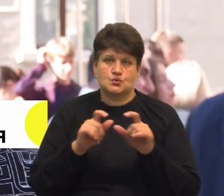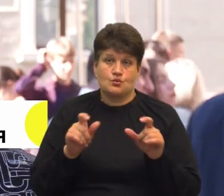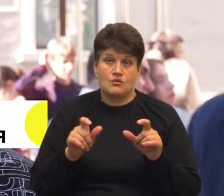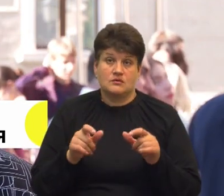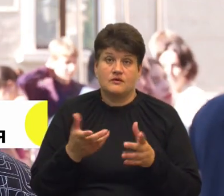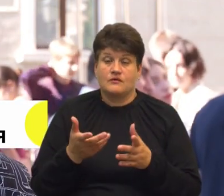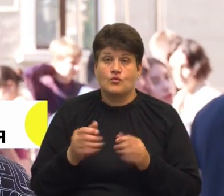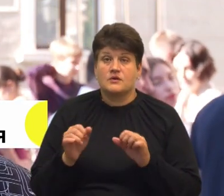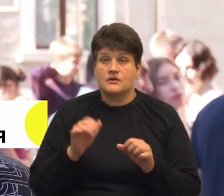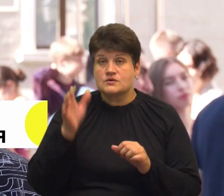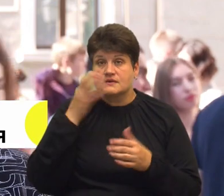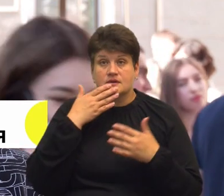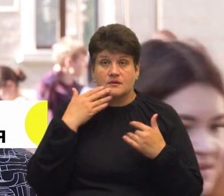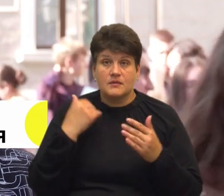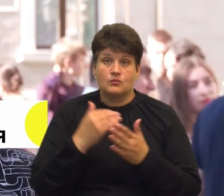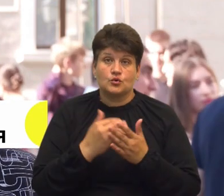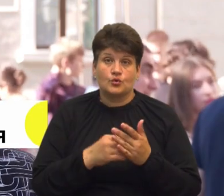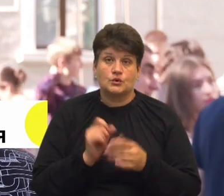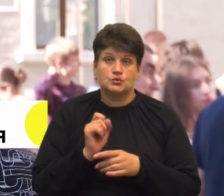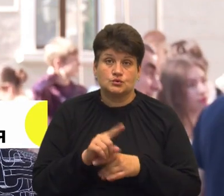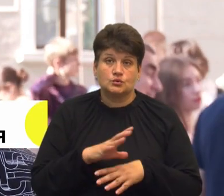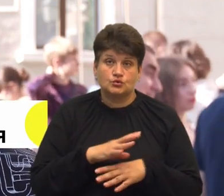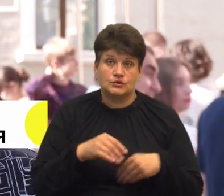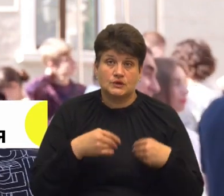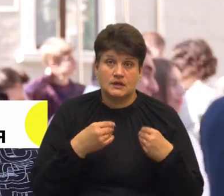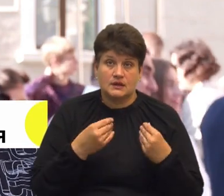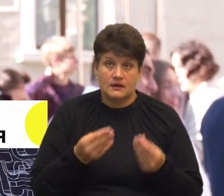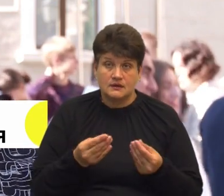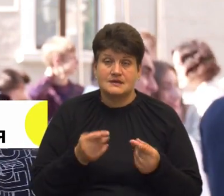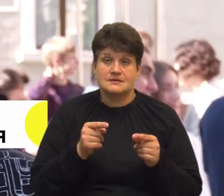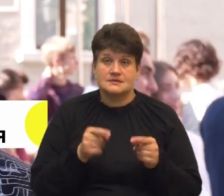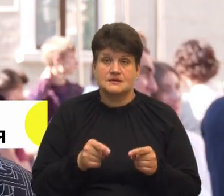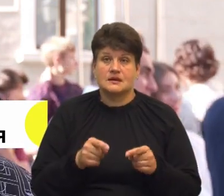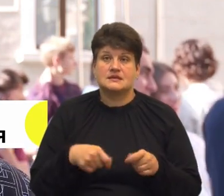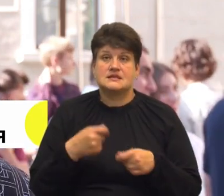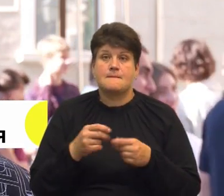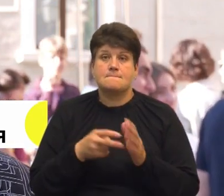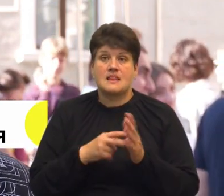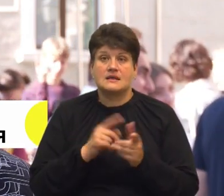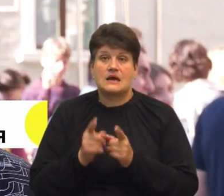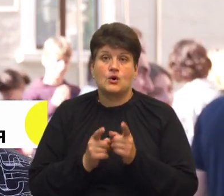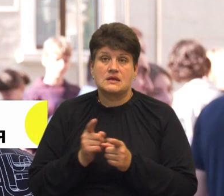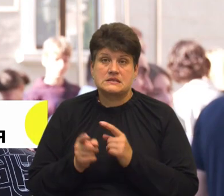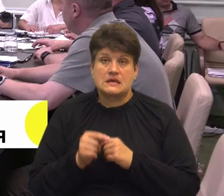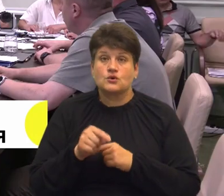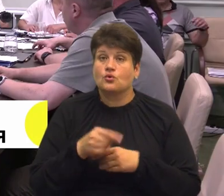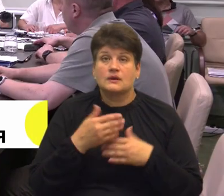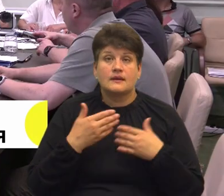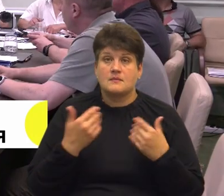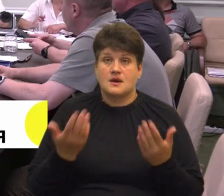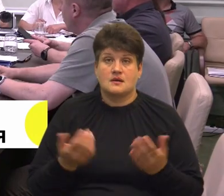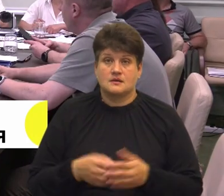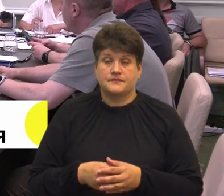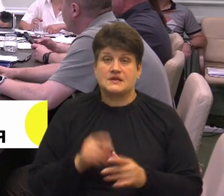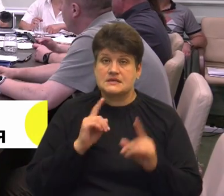тому що було дане протокольне доручення на комісіях управління освіти надати цей план реорганізації і його не має сесія